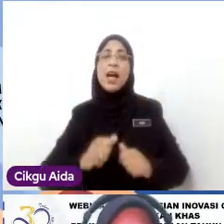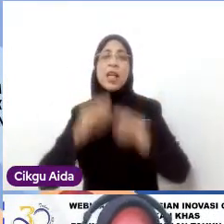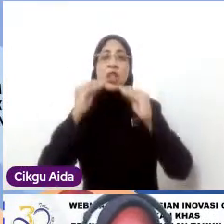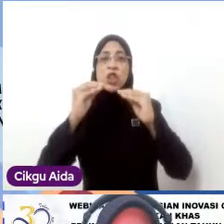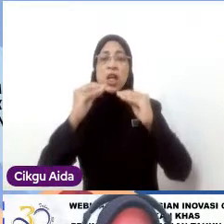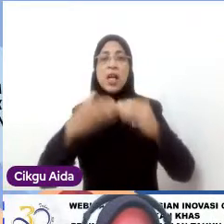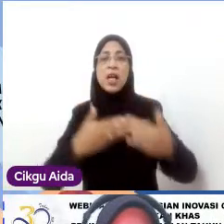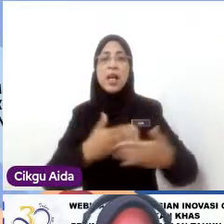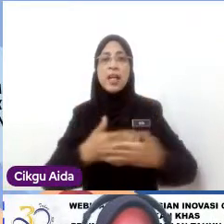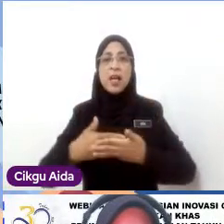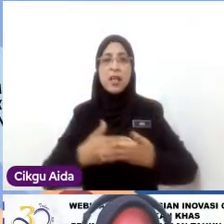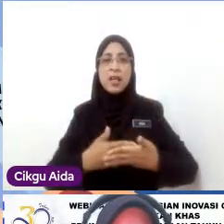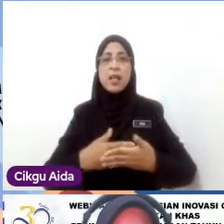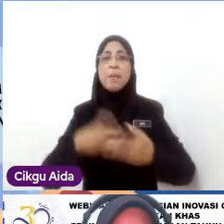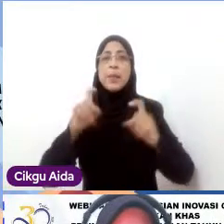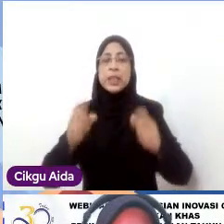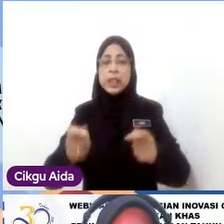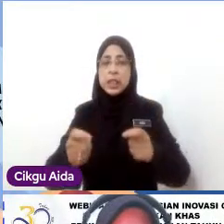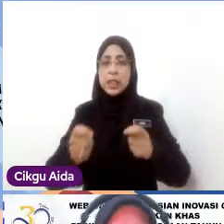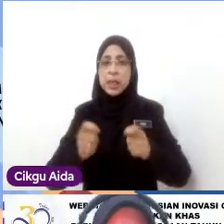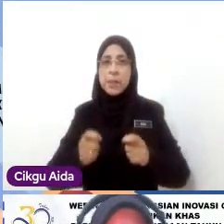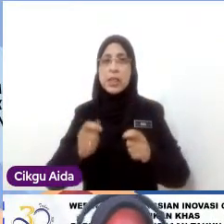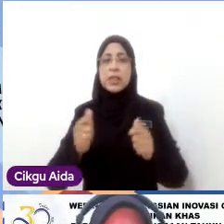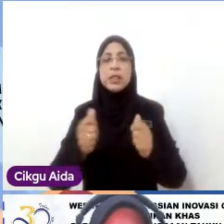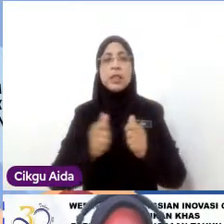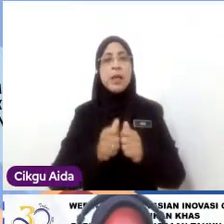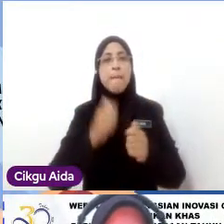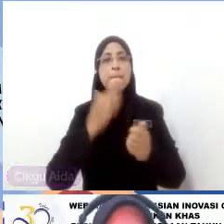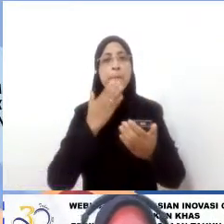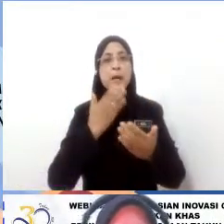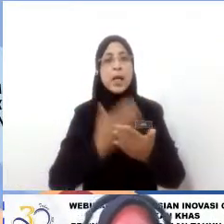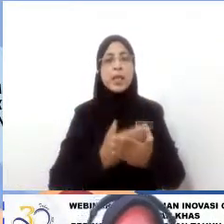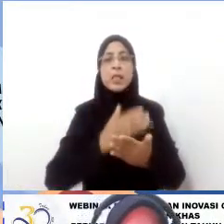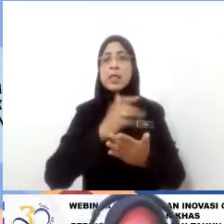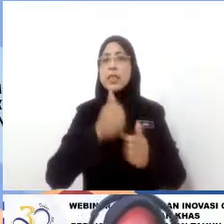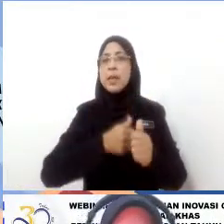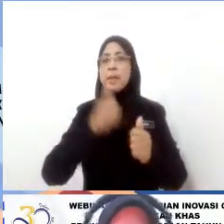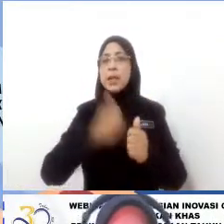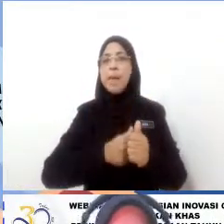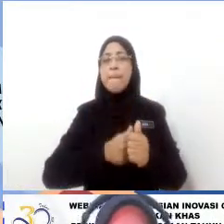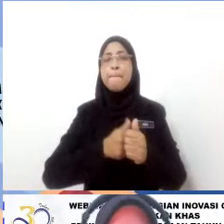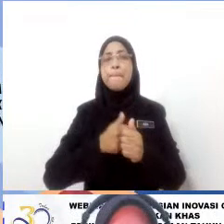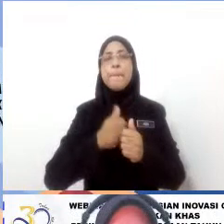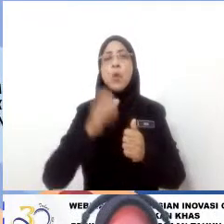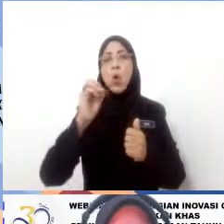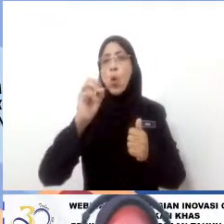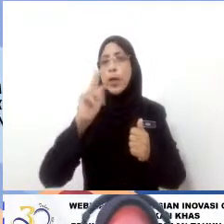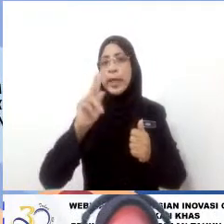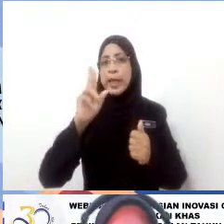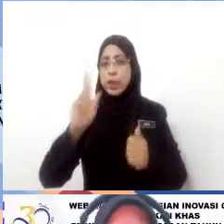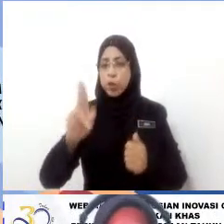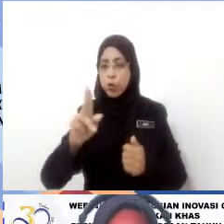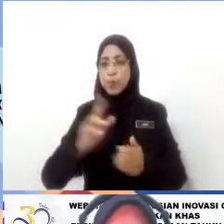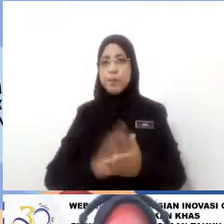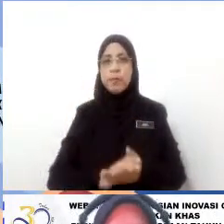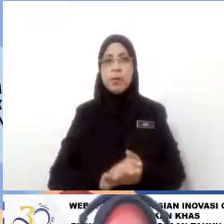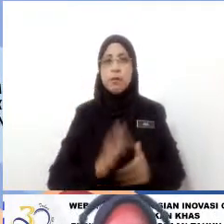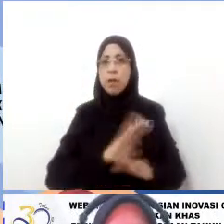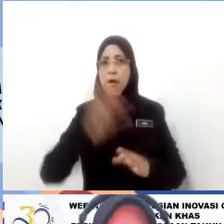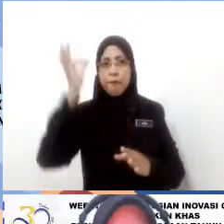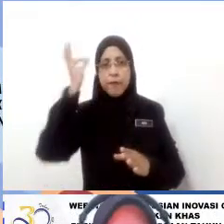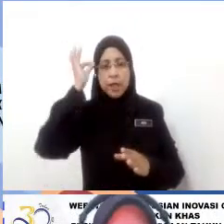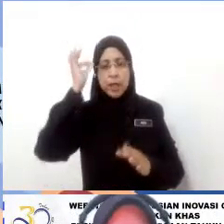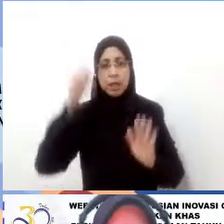je dengan keadaan anak murid kita. Anak murid aku tak nampak, tak payahlah buat anak murid aku tak boleh macam ni, tak payahlah buang masa je belajar